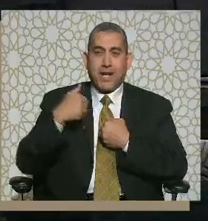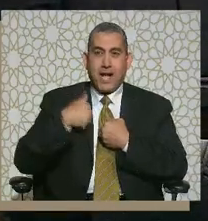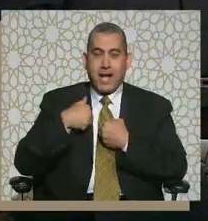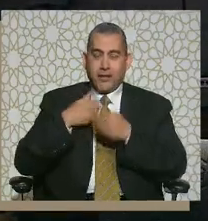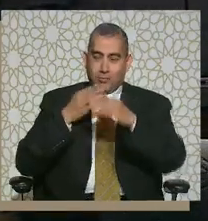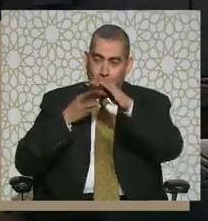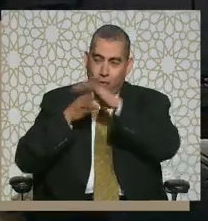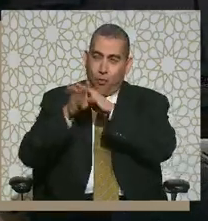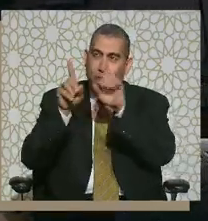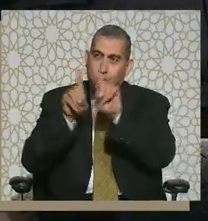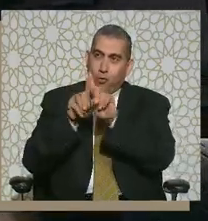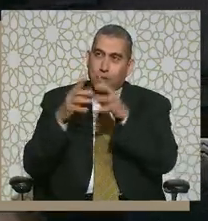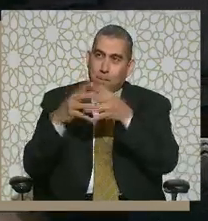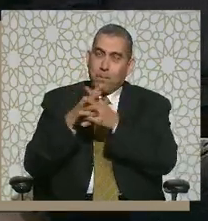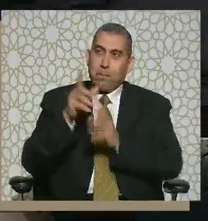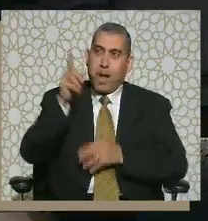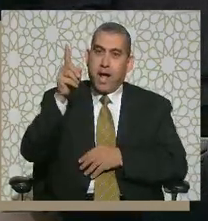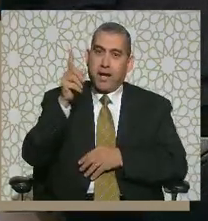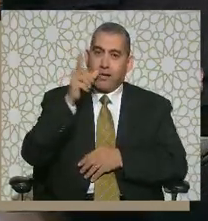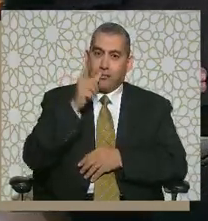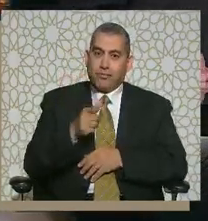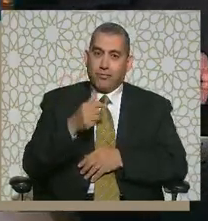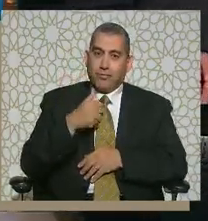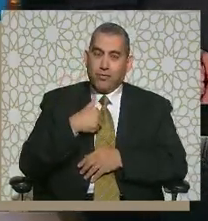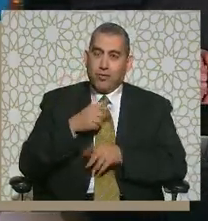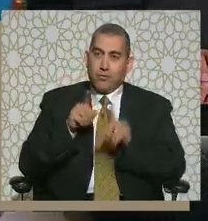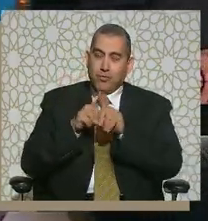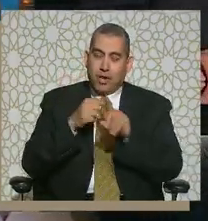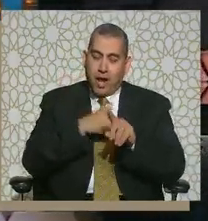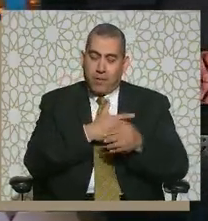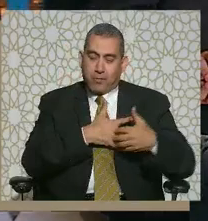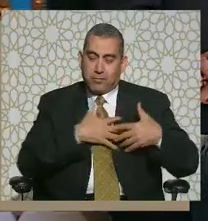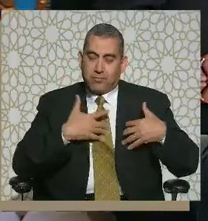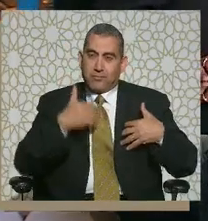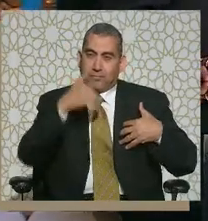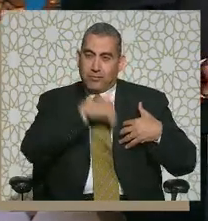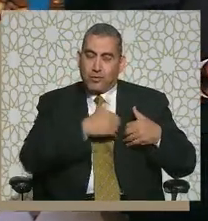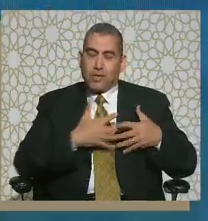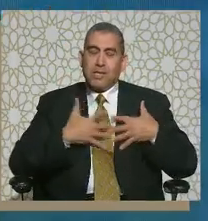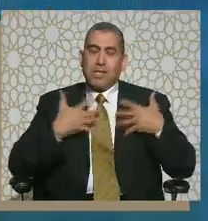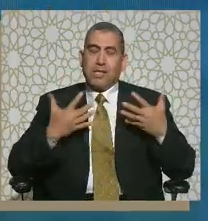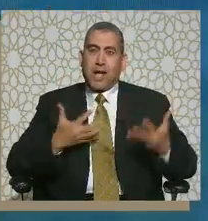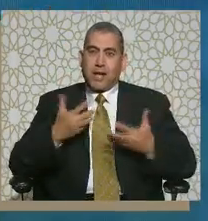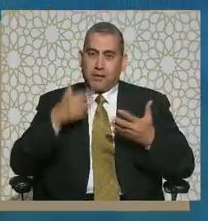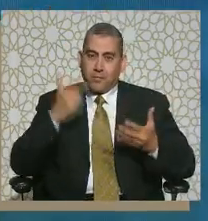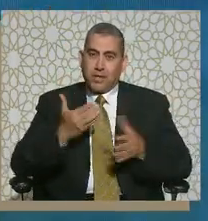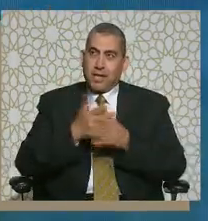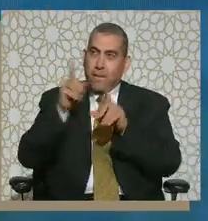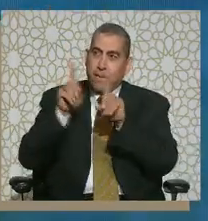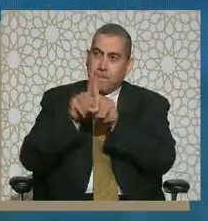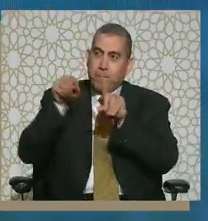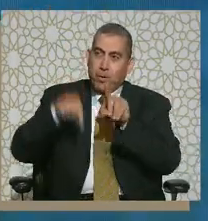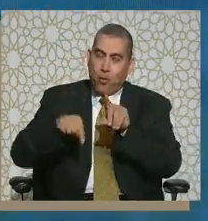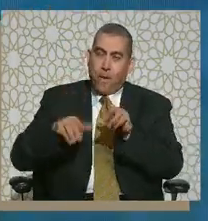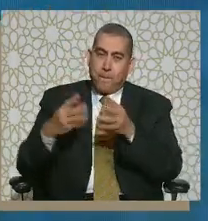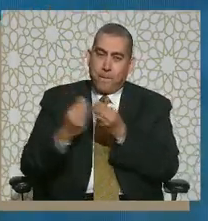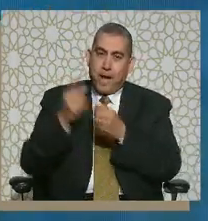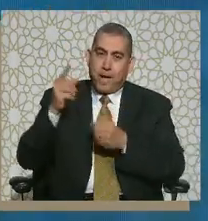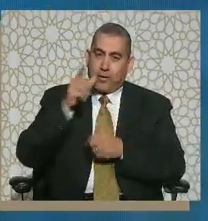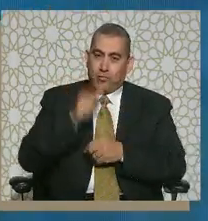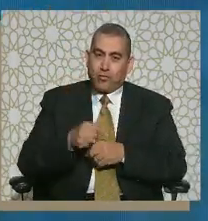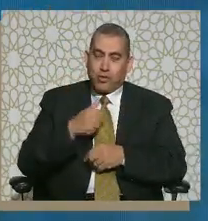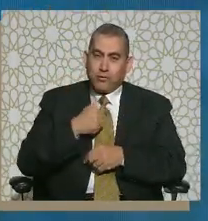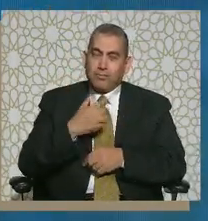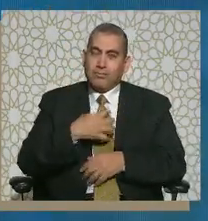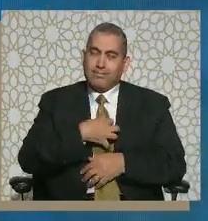في أنسك، وإني ليشرق قلبي وتملأه سعادة لأنك معي الآن، وإن كنت في